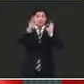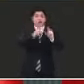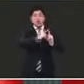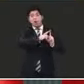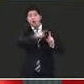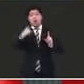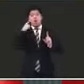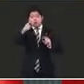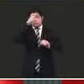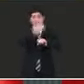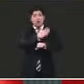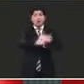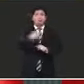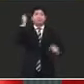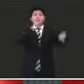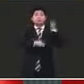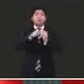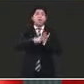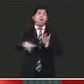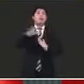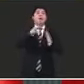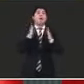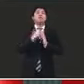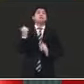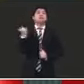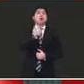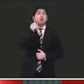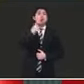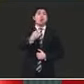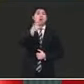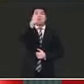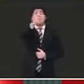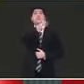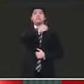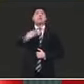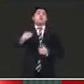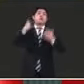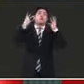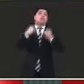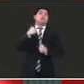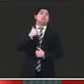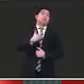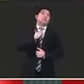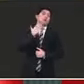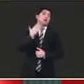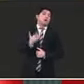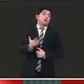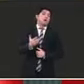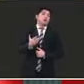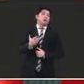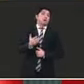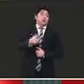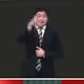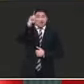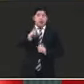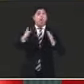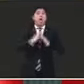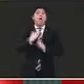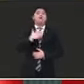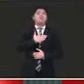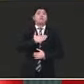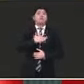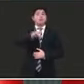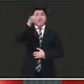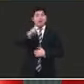yana ülkemize kazandırdığı konut sayısı 2 milyonu bulacak ilk evim